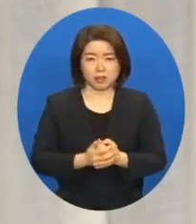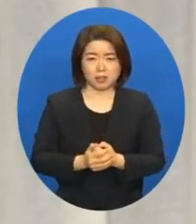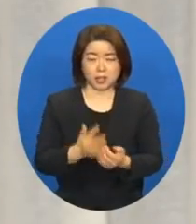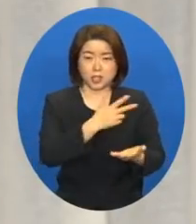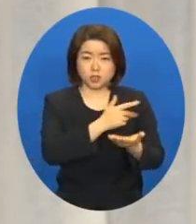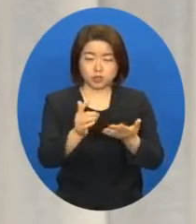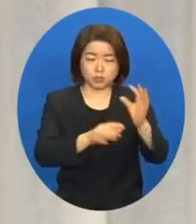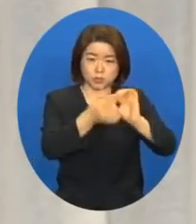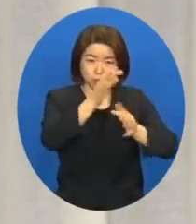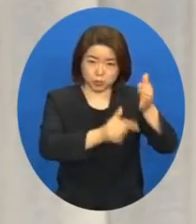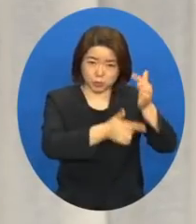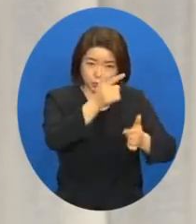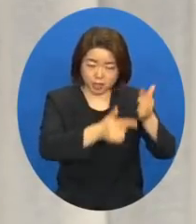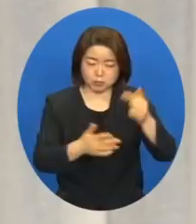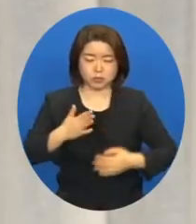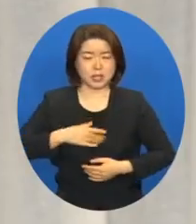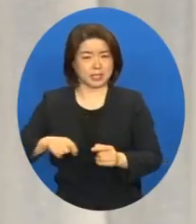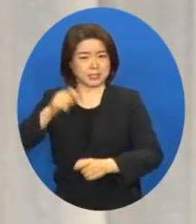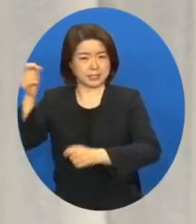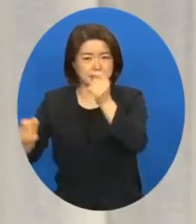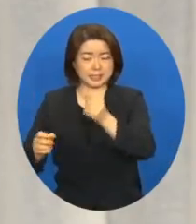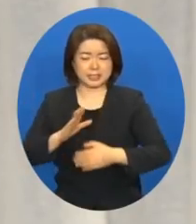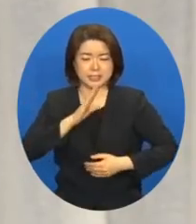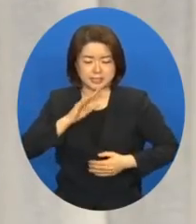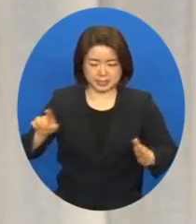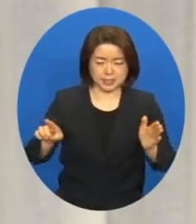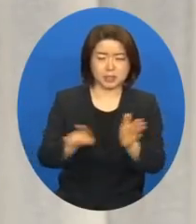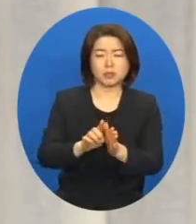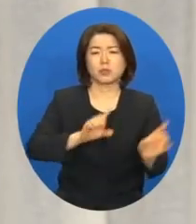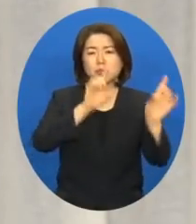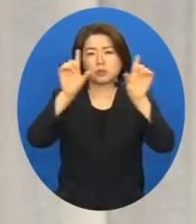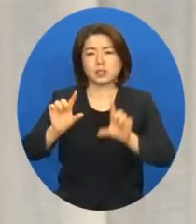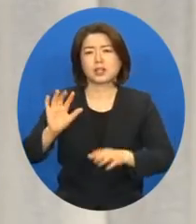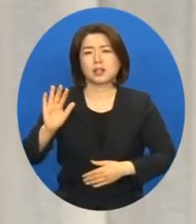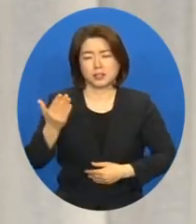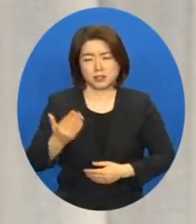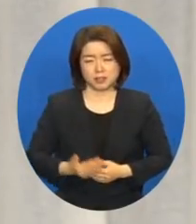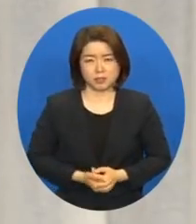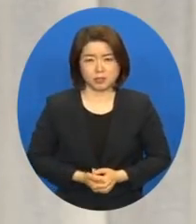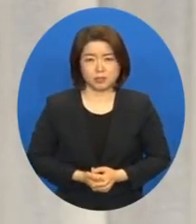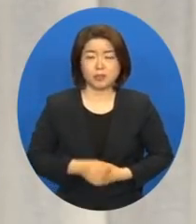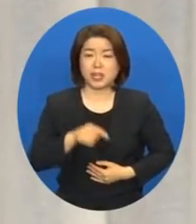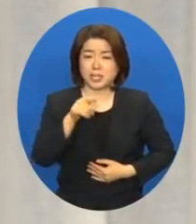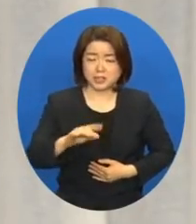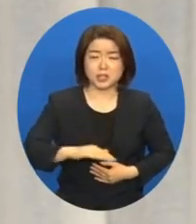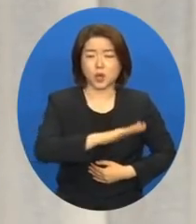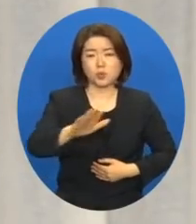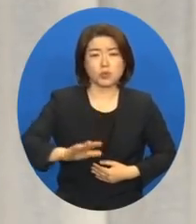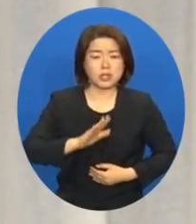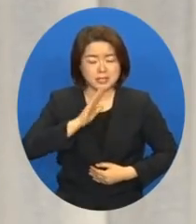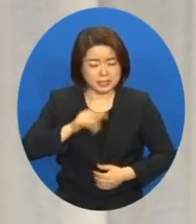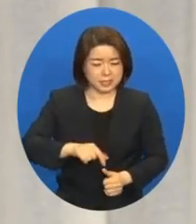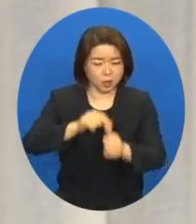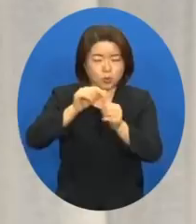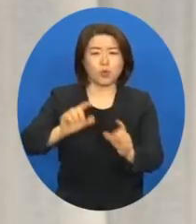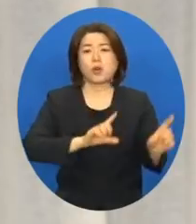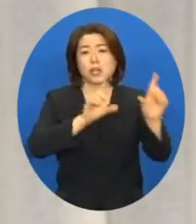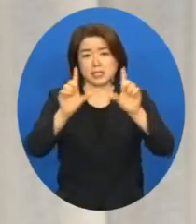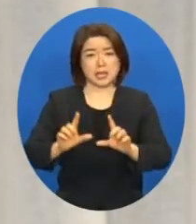나는 가지인 것을 진짜 믿고 그렇게 살아야 되잖아요. 그게 우리의 진정한 구원의